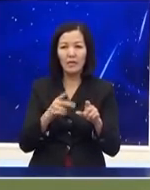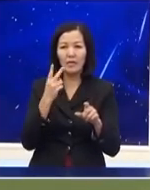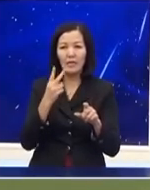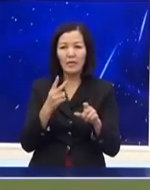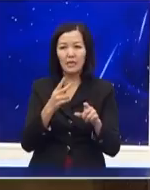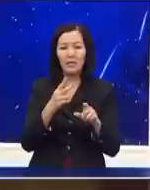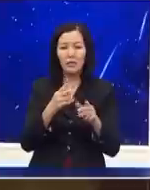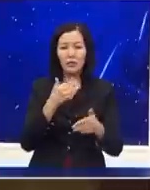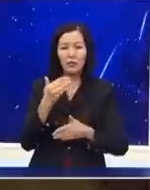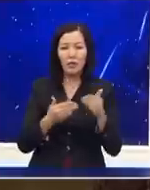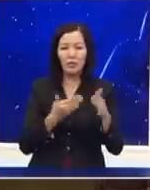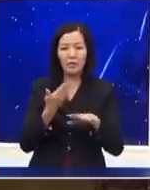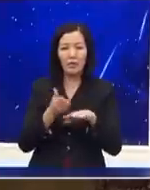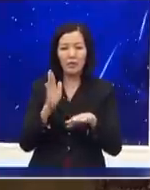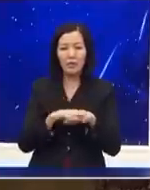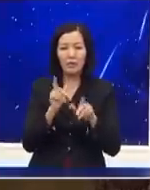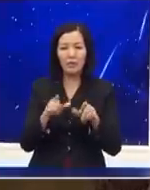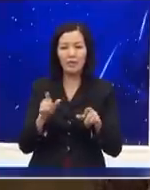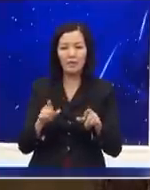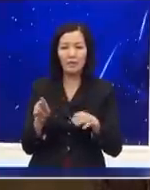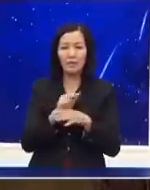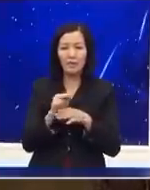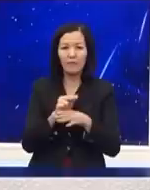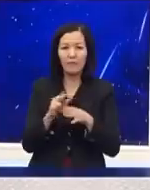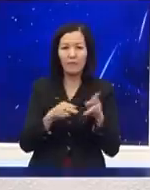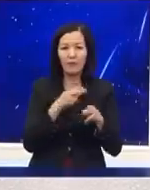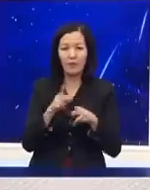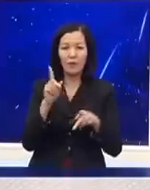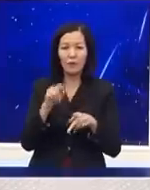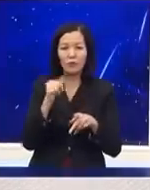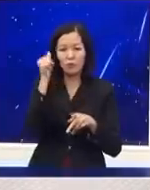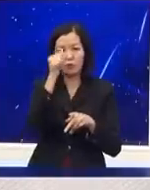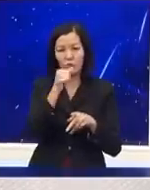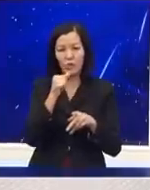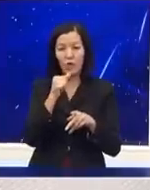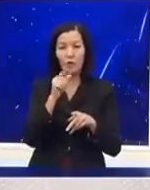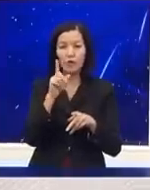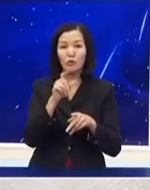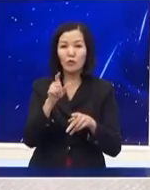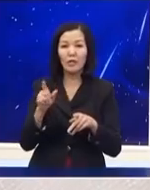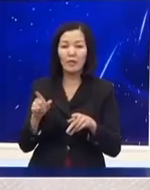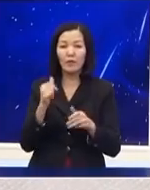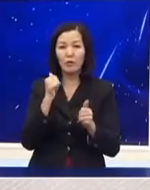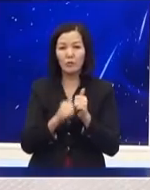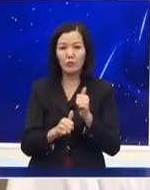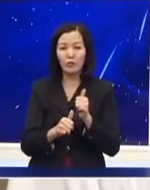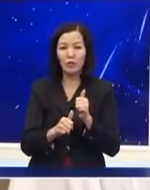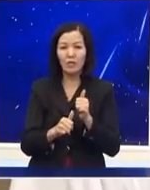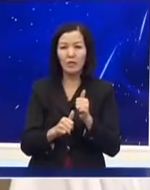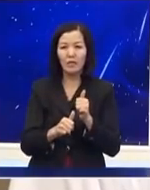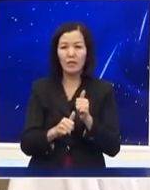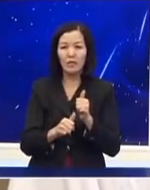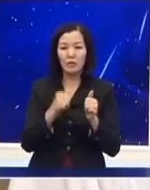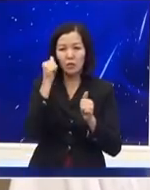талай адамды аяғына тұрғызды. Жыл басынан бері 100 адамға ота жасалған. Бұндай операция бізде күнделікті жүргізіледі.